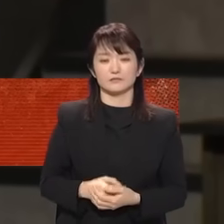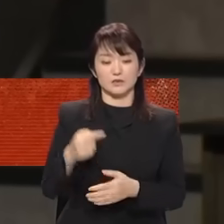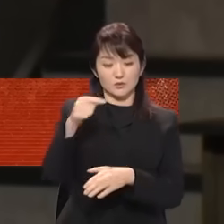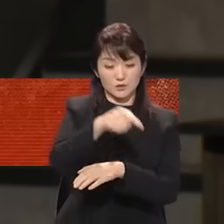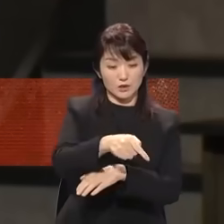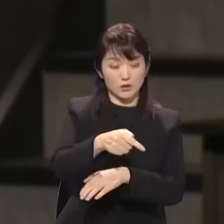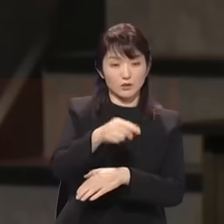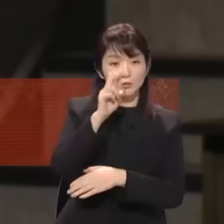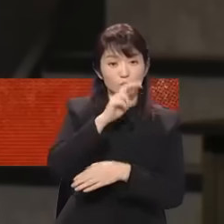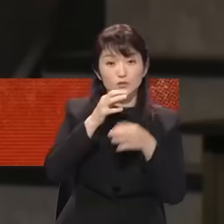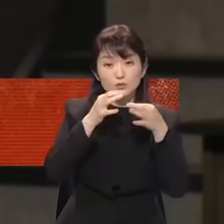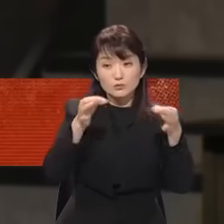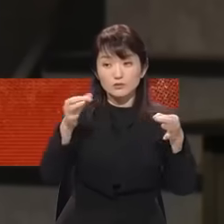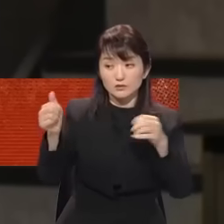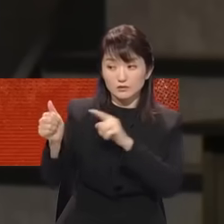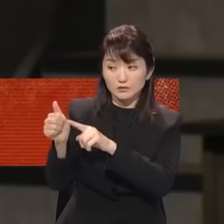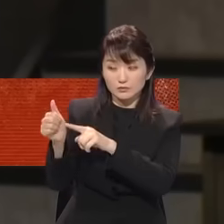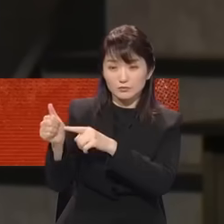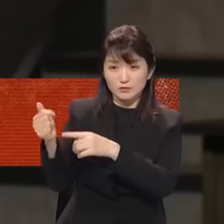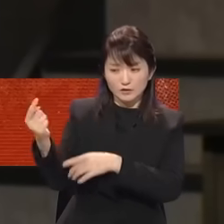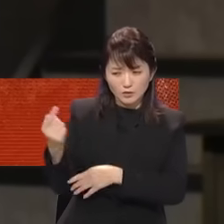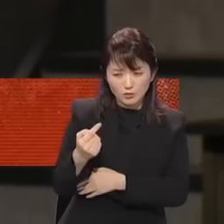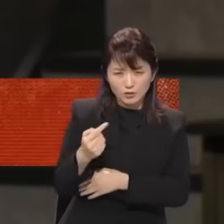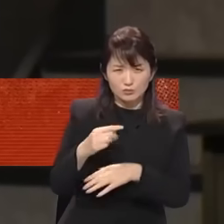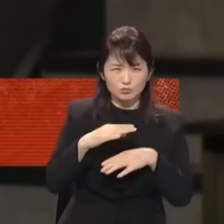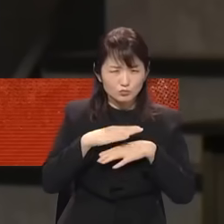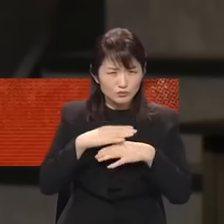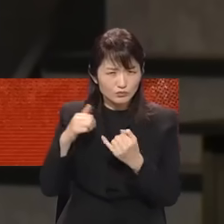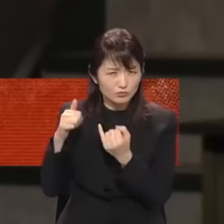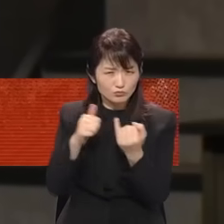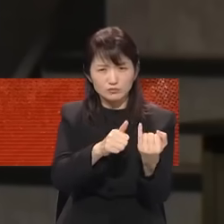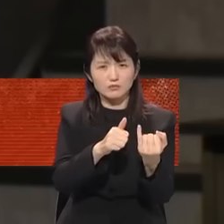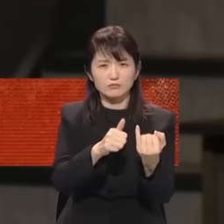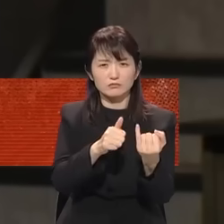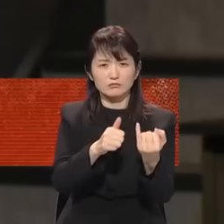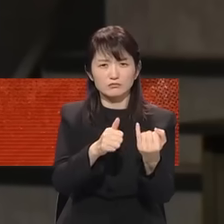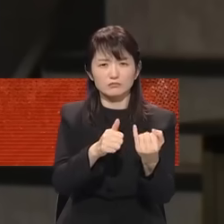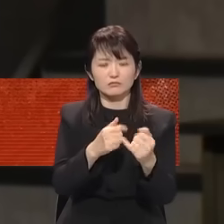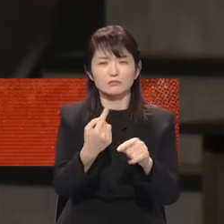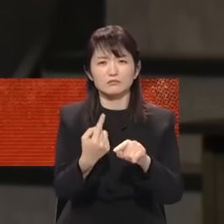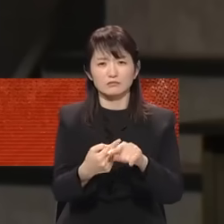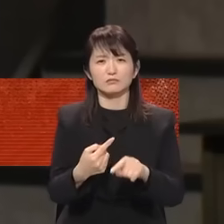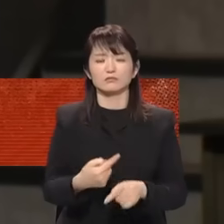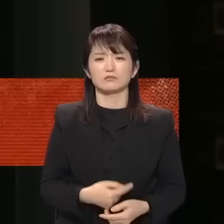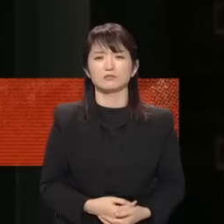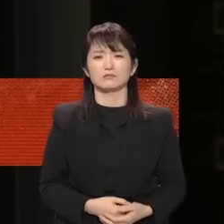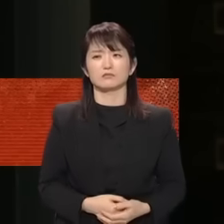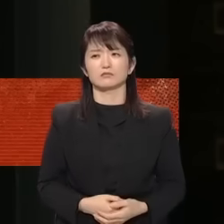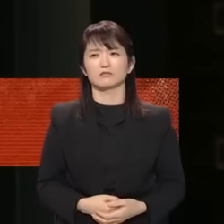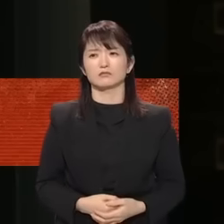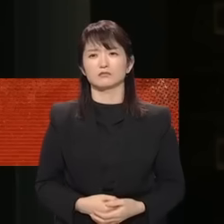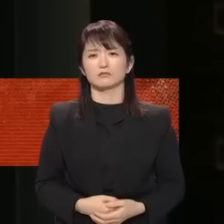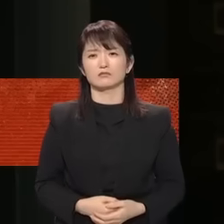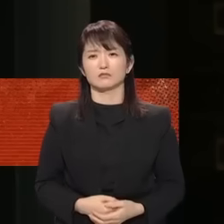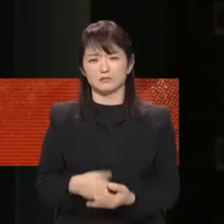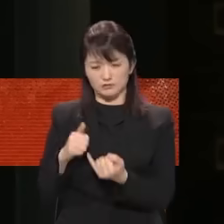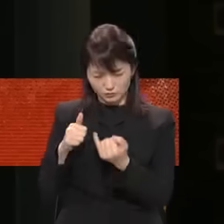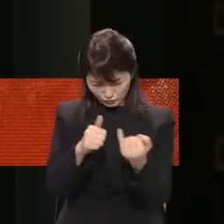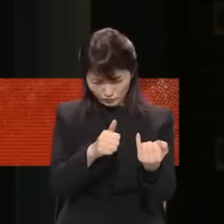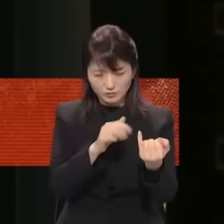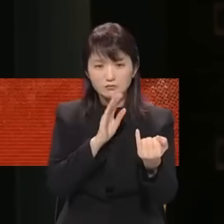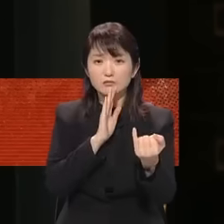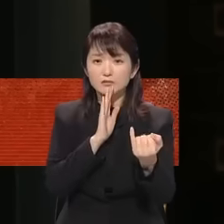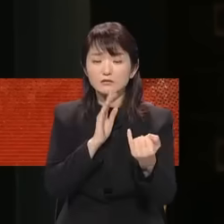따라다녀서 정말 무서웠다 이거 뭐 스토킹 아닙니까 이거 양변 원사님 스토킹 있니다 스토킹이